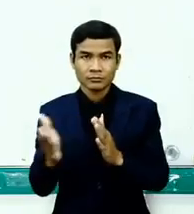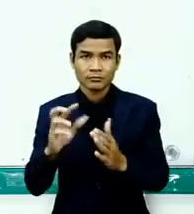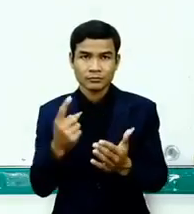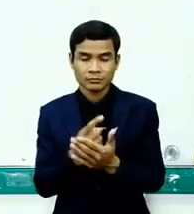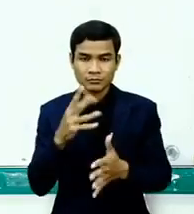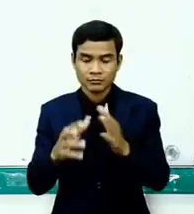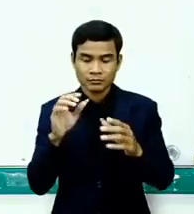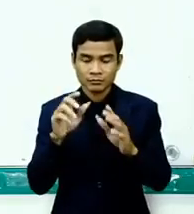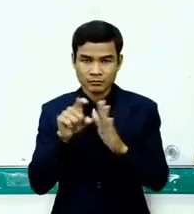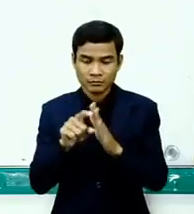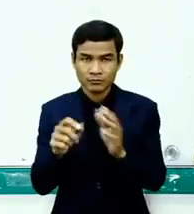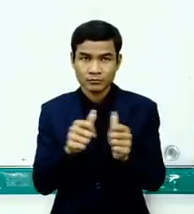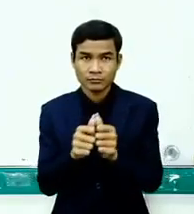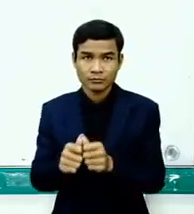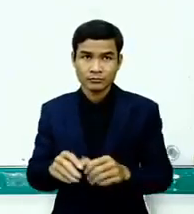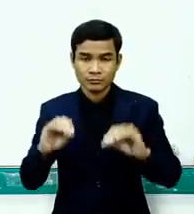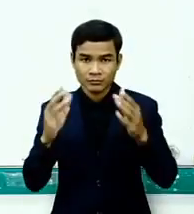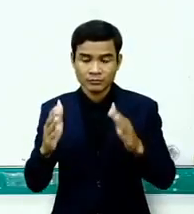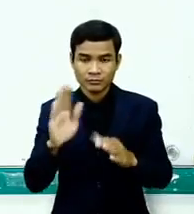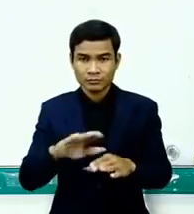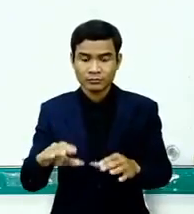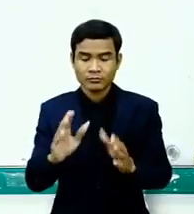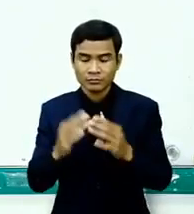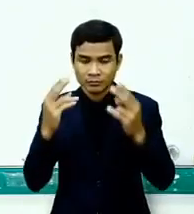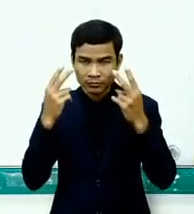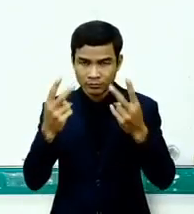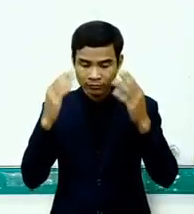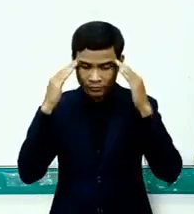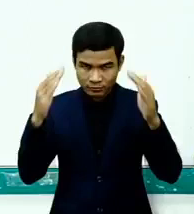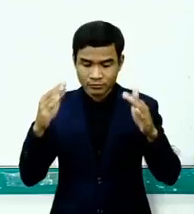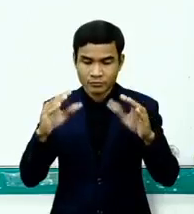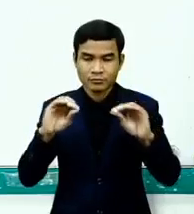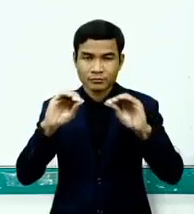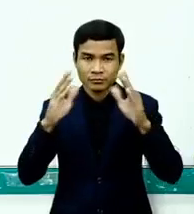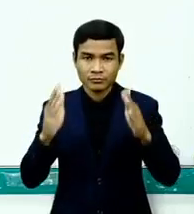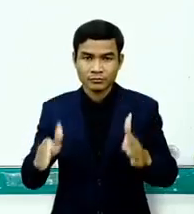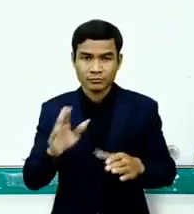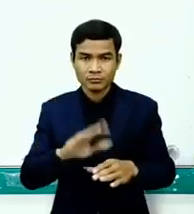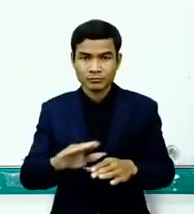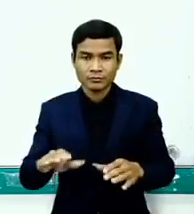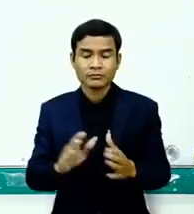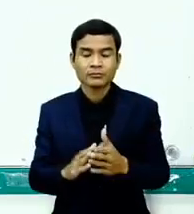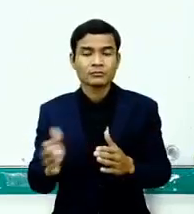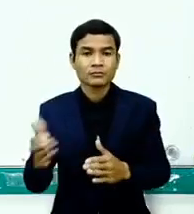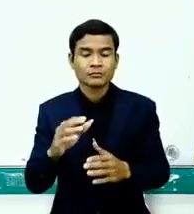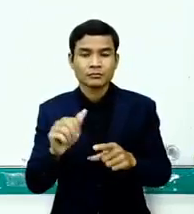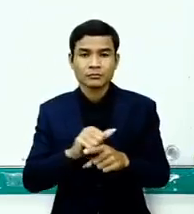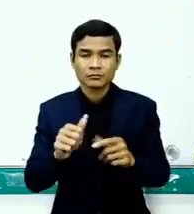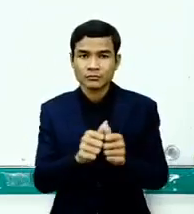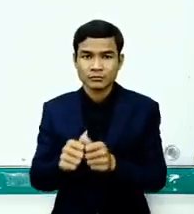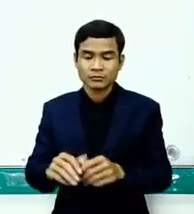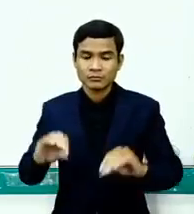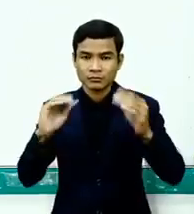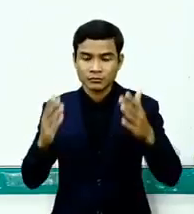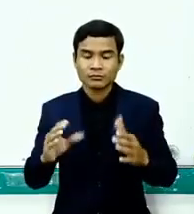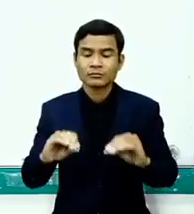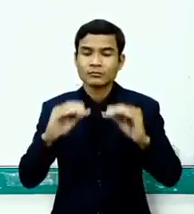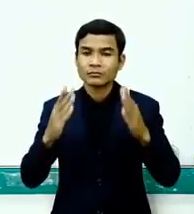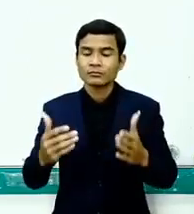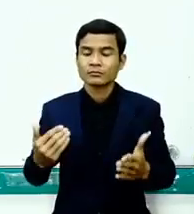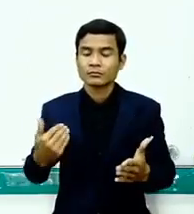ងជើងជាមួយអ្នកគ្រូណាចាអញ្ចឹងកូនកូនតាមបានជាបន្តហើយកូនកូនចាំរងចាំធ្វើលំហាត់ជាមួយអ្នកគ្រូណាថាតើអ្